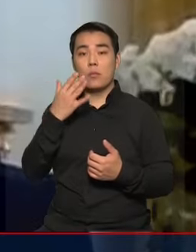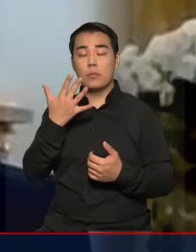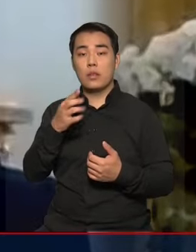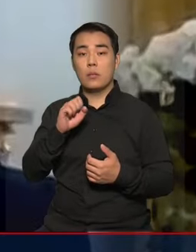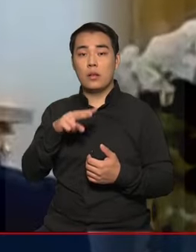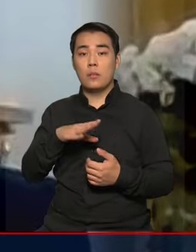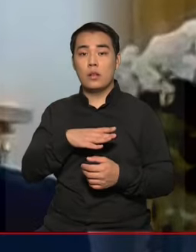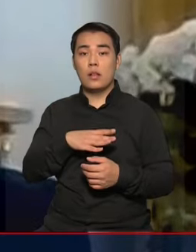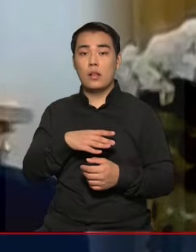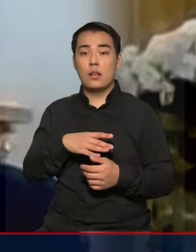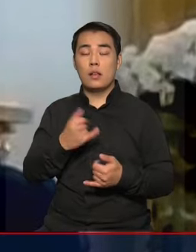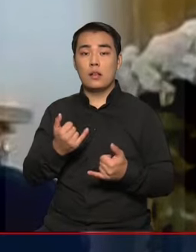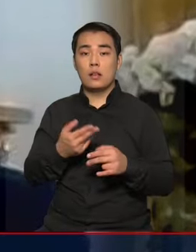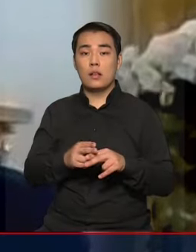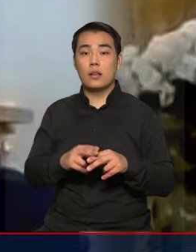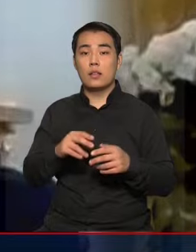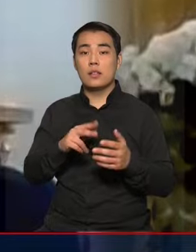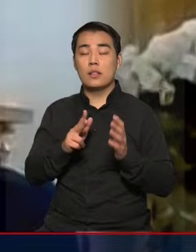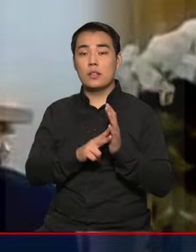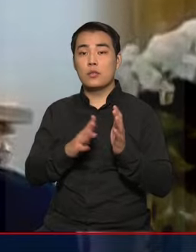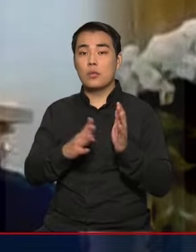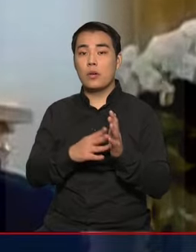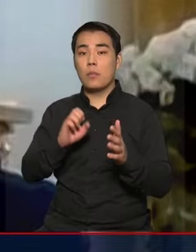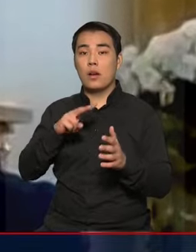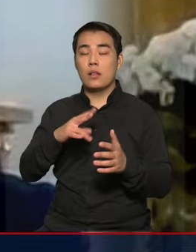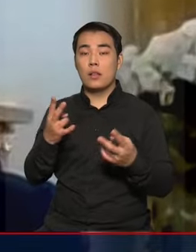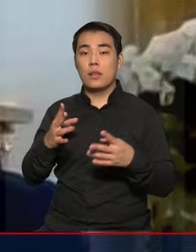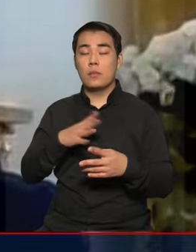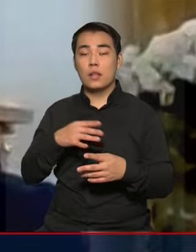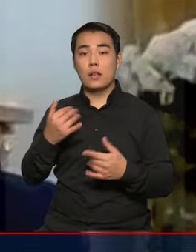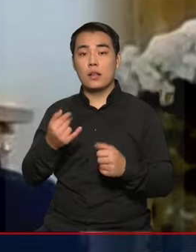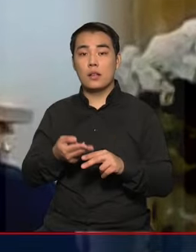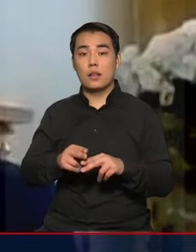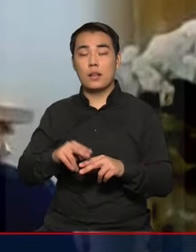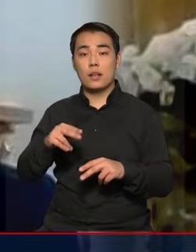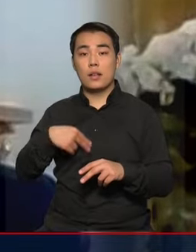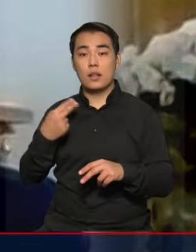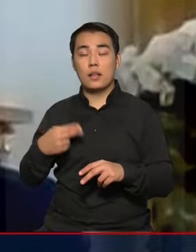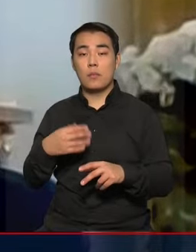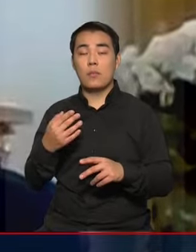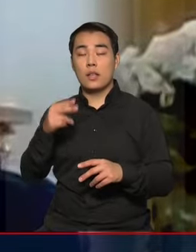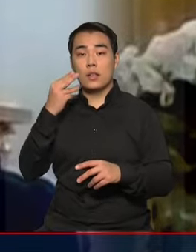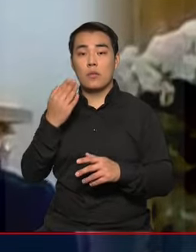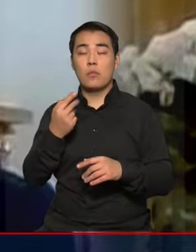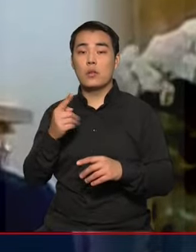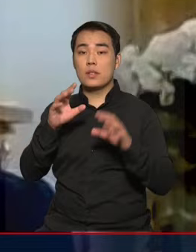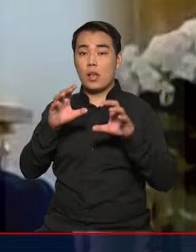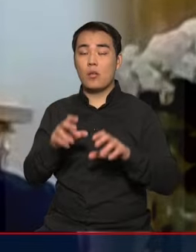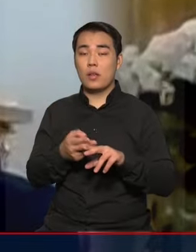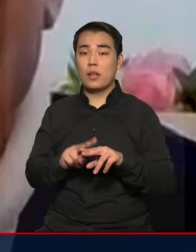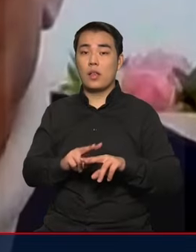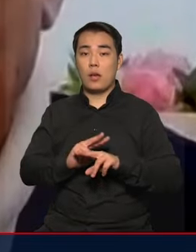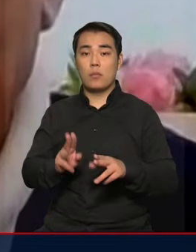балл, эпицентрінде 8-9 балл болу керек дедім. Үйткені жаңағы заңдылық бойынша сондай